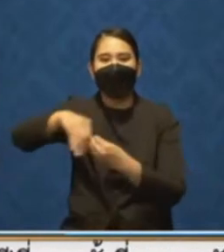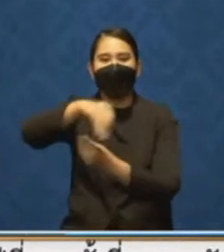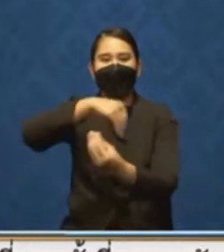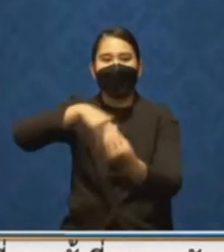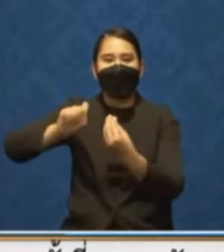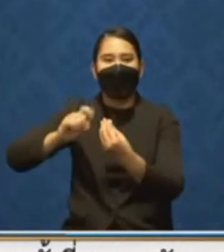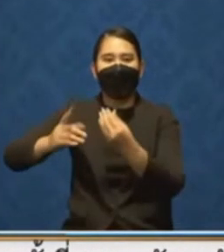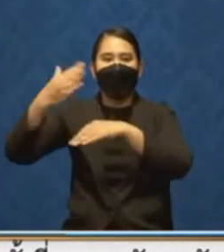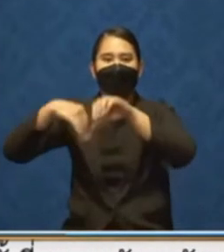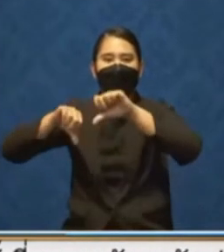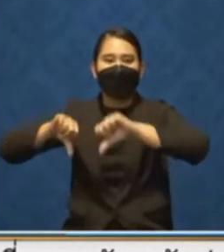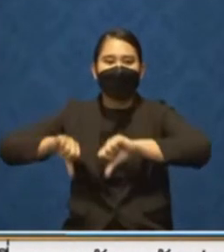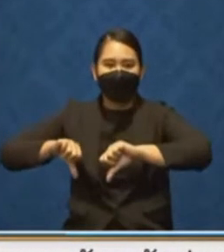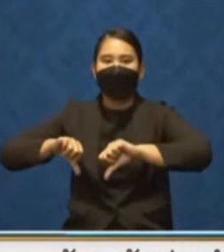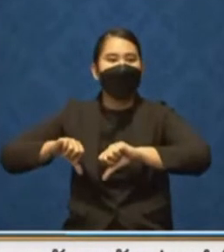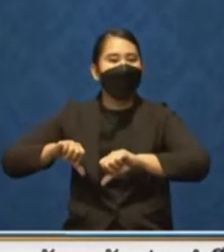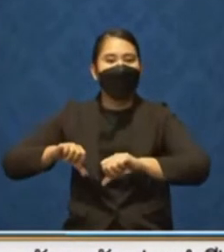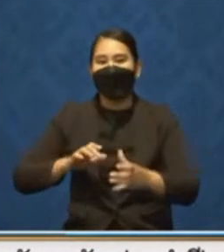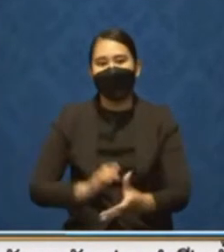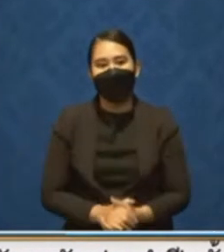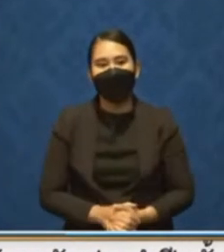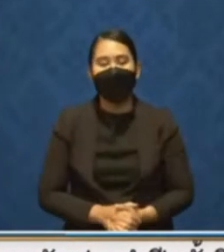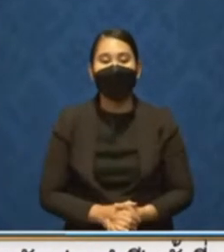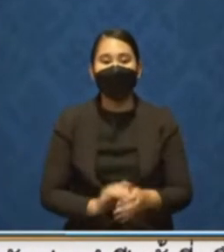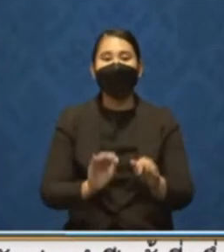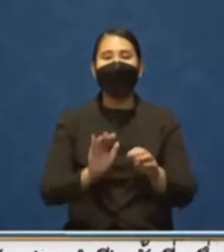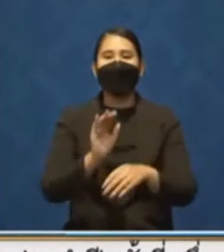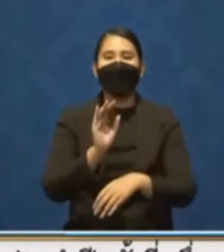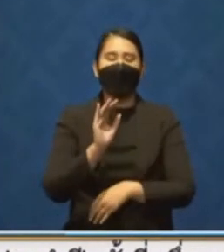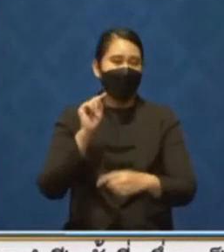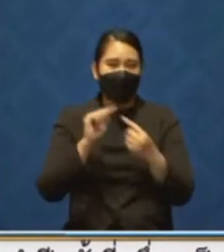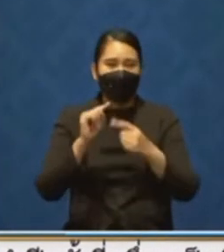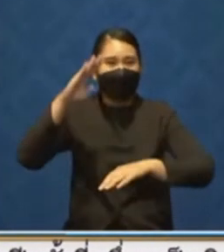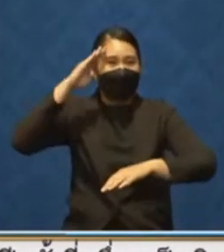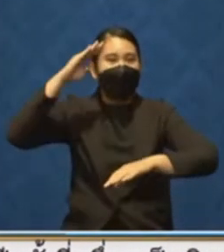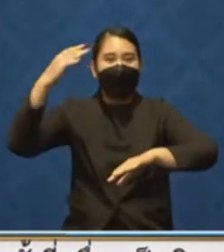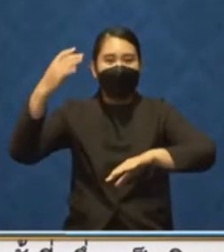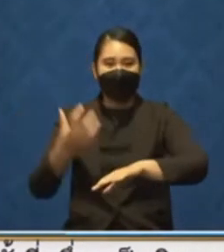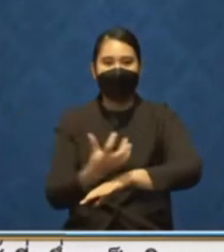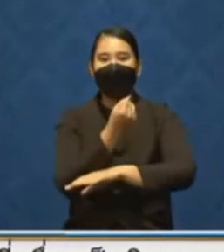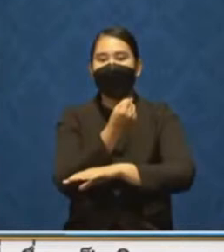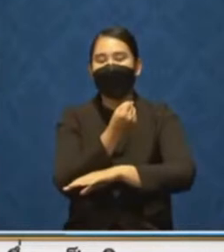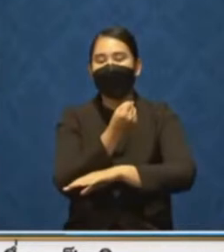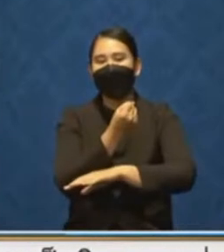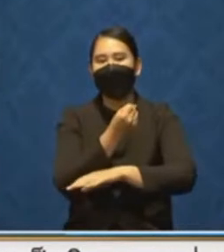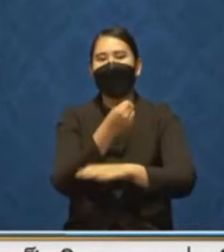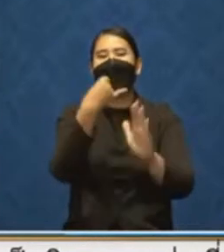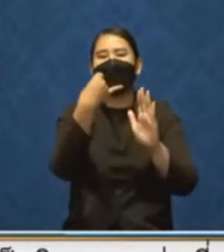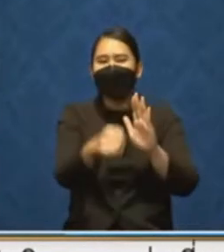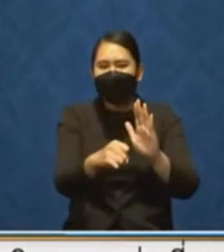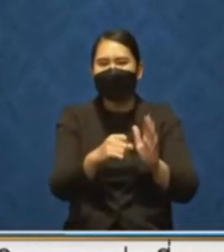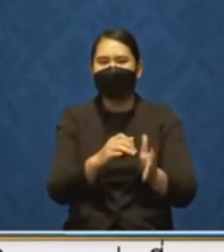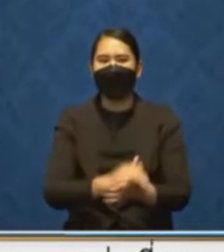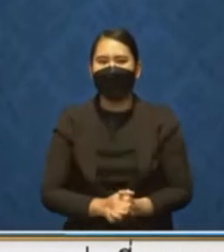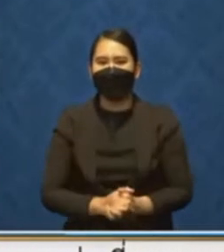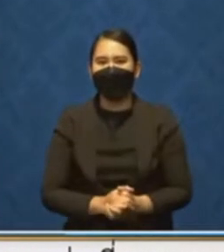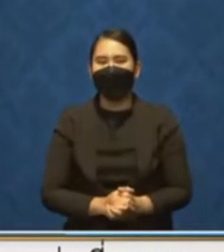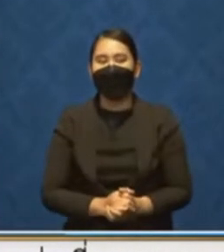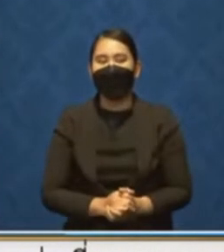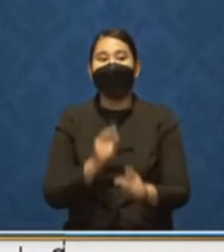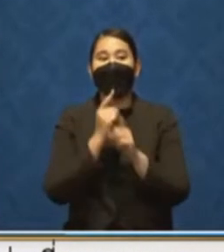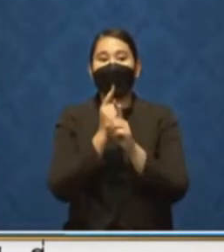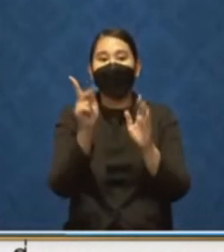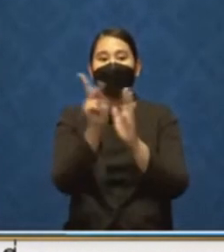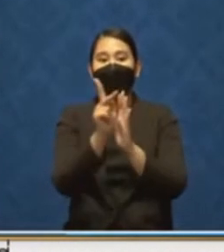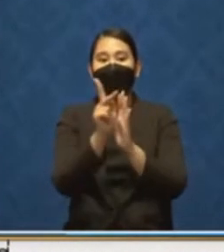พังพินาศแค่ท่านยึดอำนาจมาก็ถือว่ามีความผิดแล้วค่าตามกฎหมาย